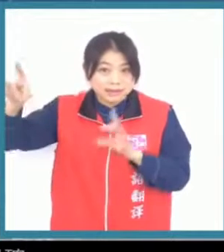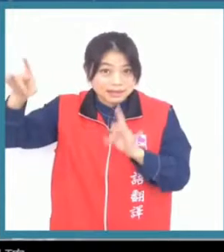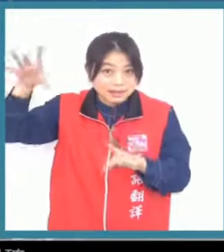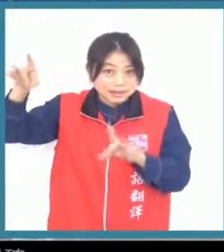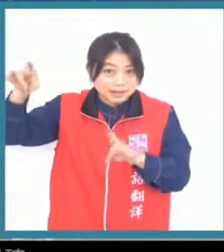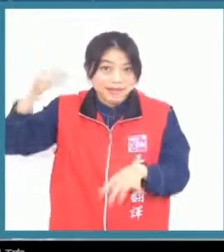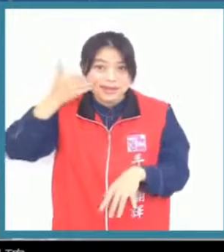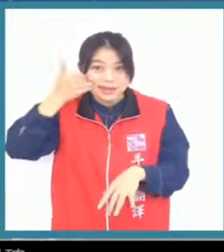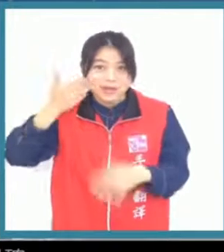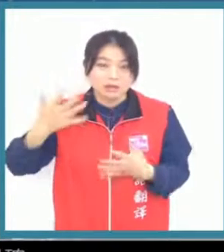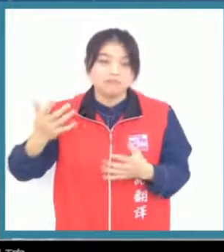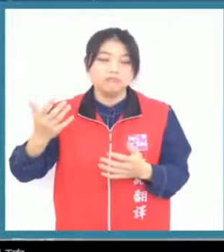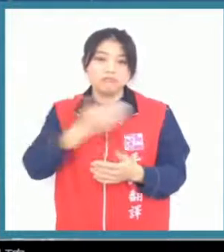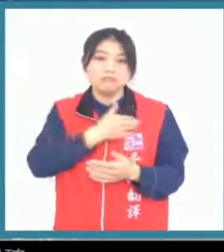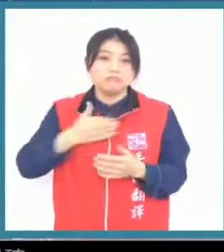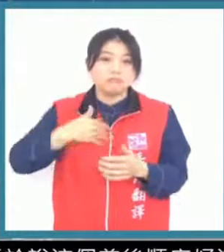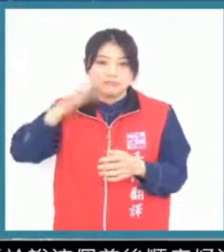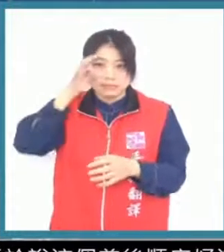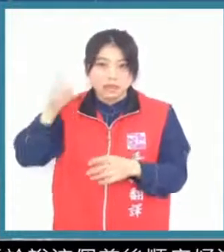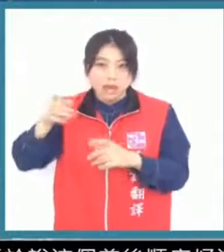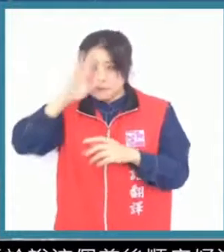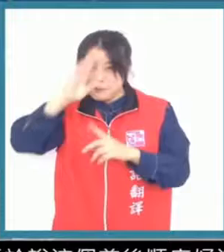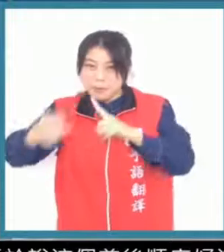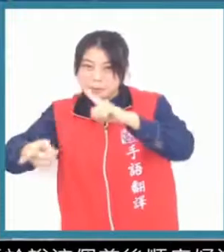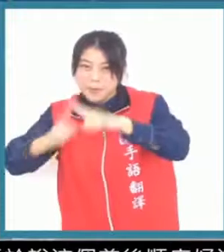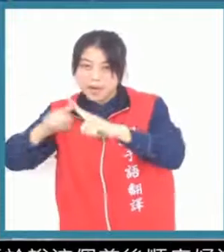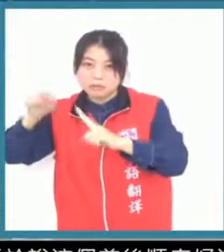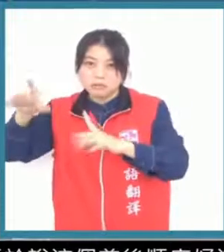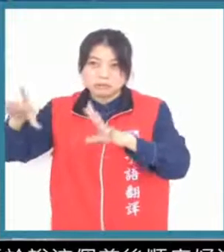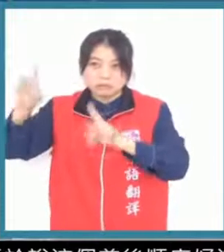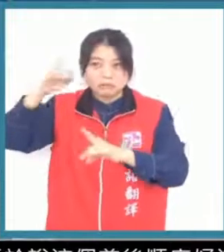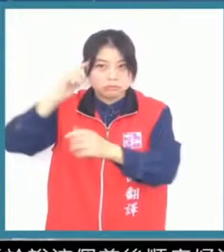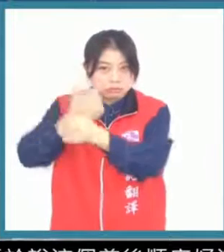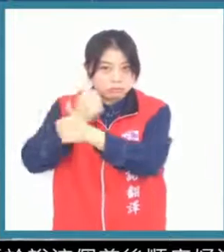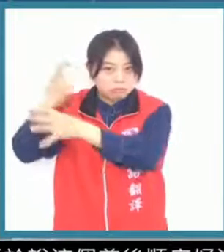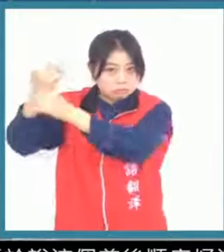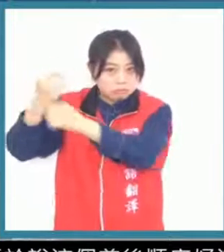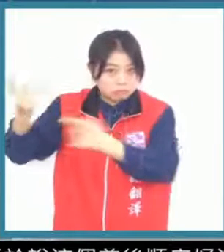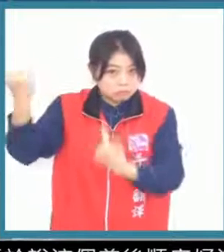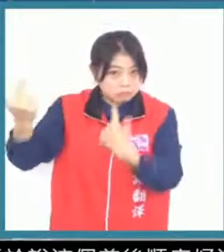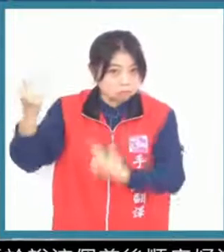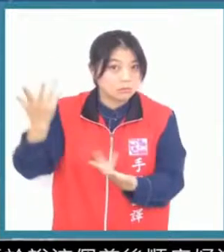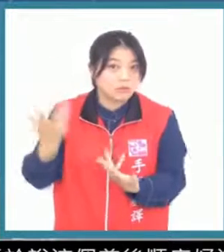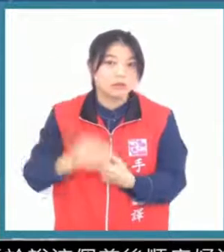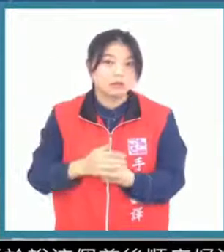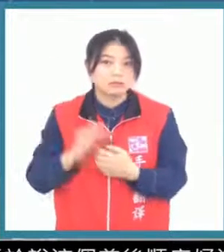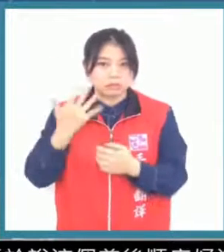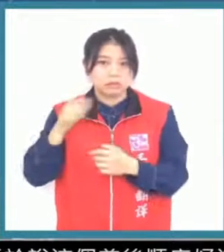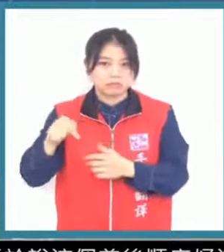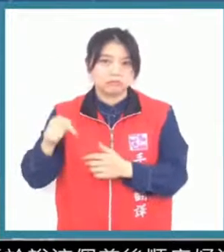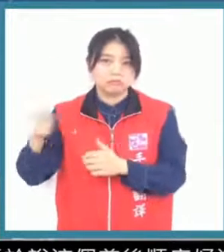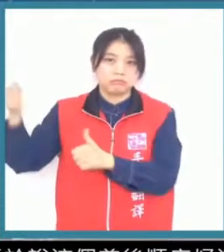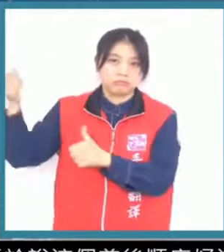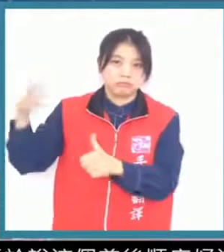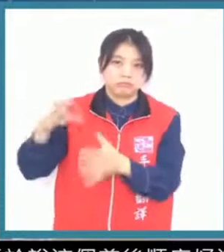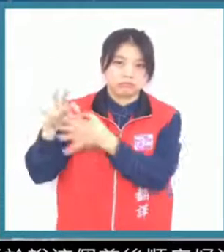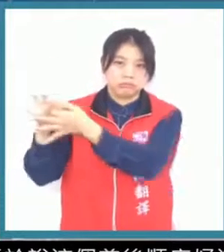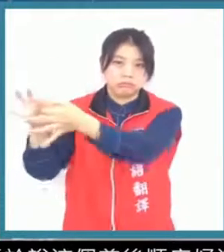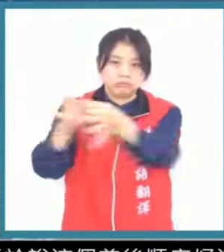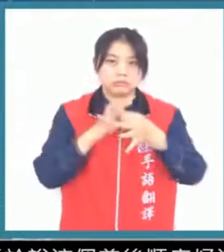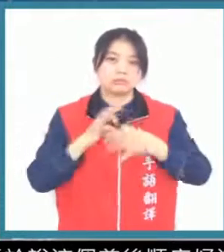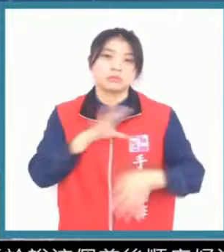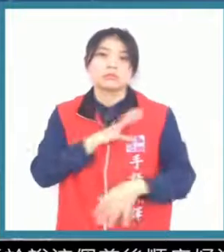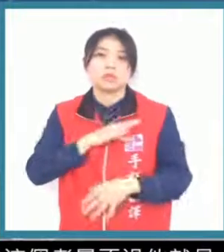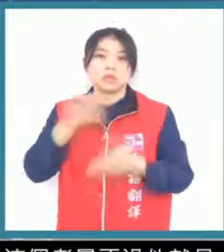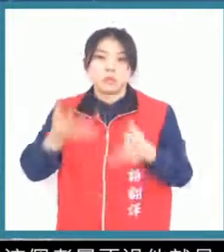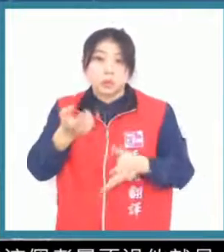可以由发病的顺序来去这个考量。不过它就是一个传播链，重点是要把